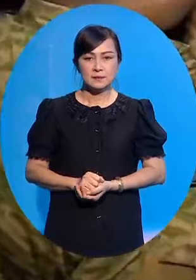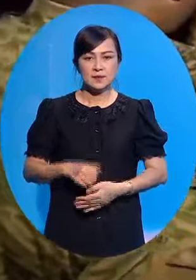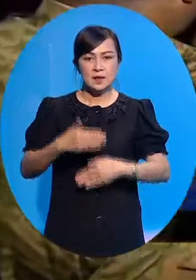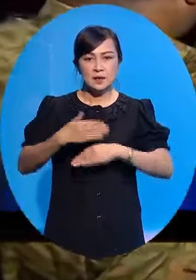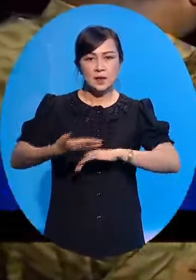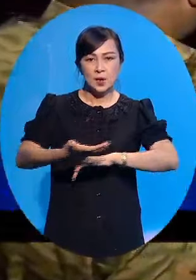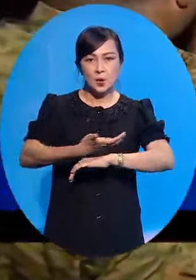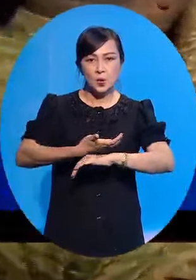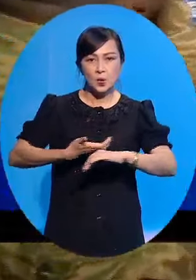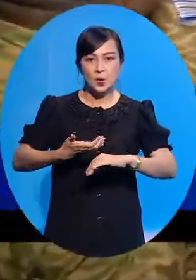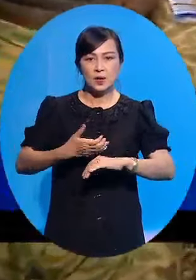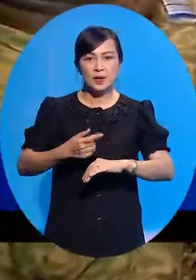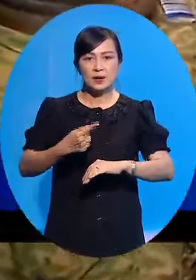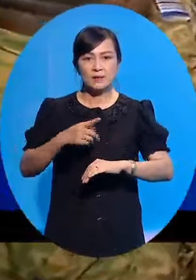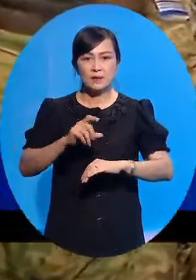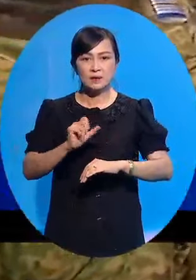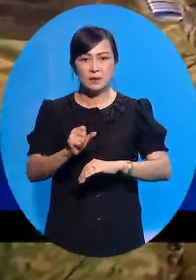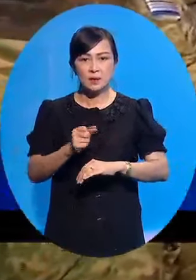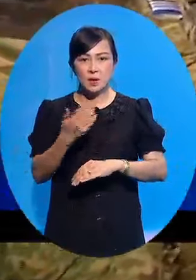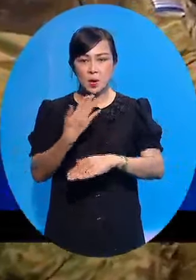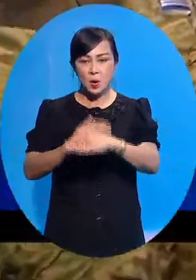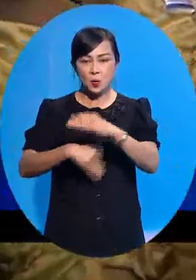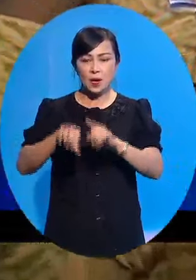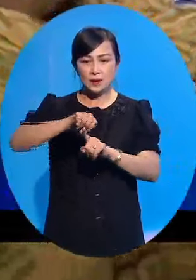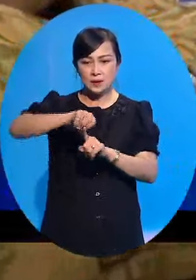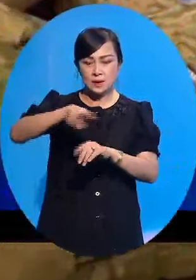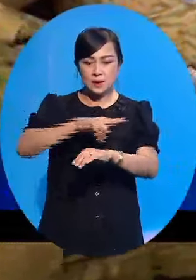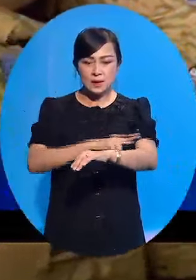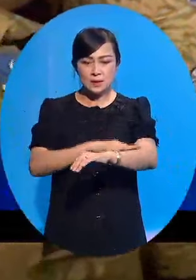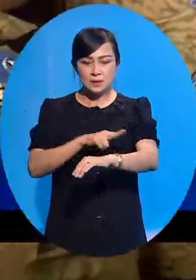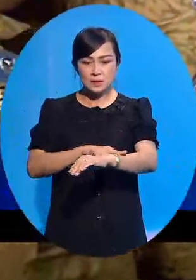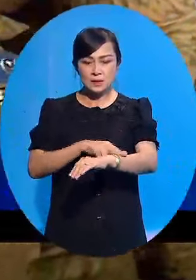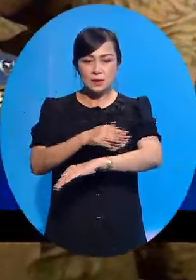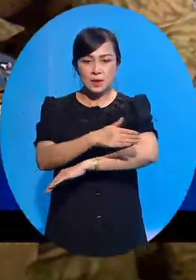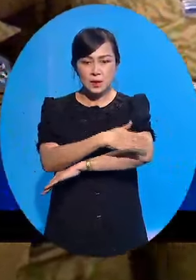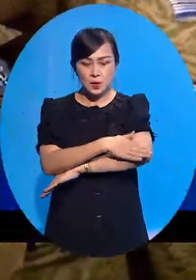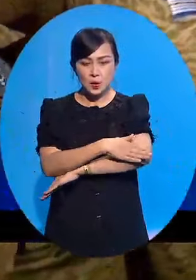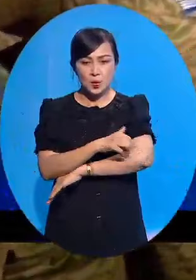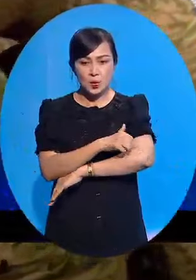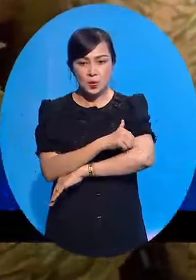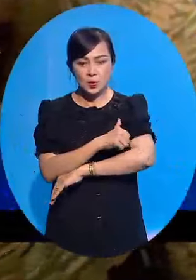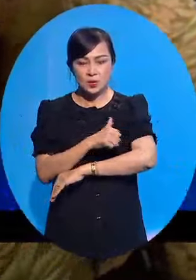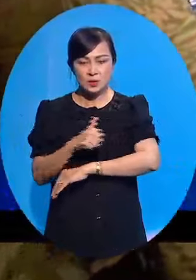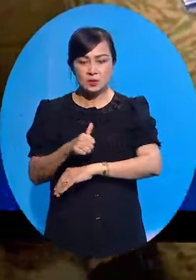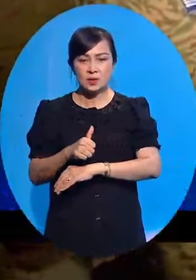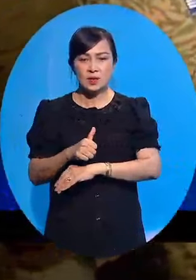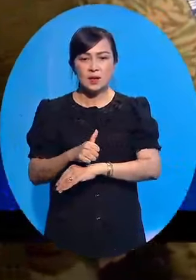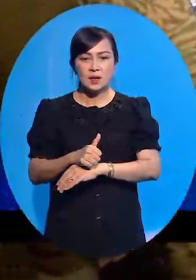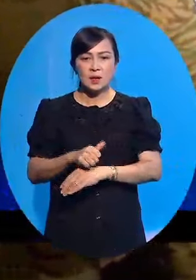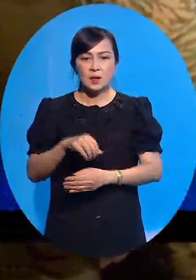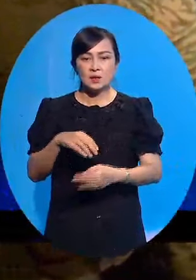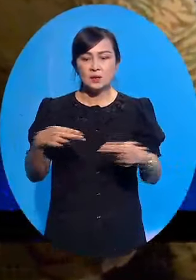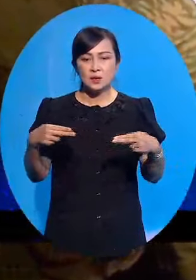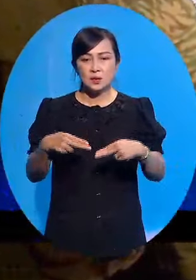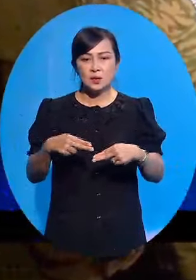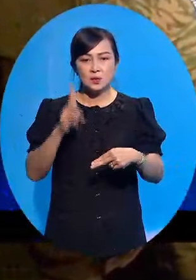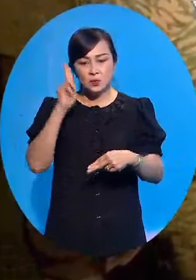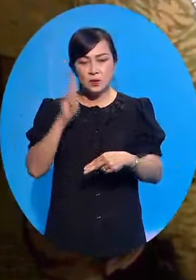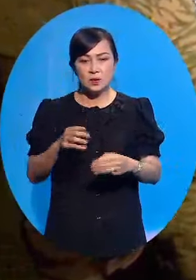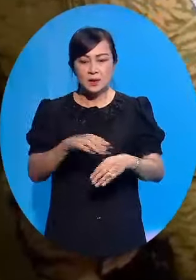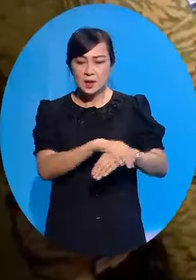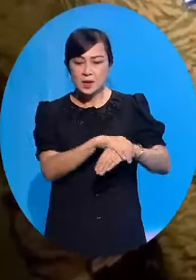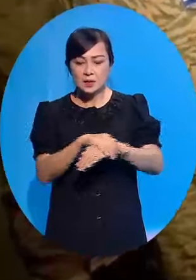Đài truyền hình quốc gia Burkina Faso hôm qua đưa tin lực lượng vũ trang đã giải cứu các con tin trong một chiến dịch quân sự ở vùng Trung Bắc và đưa họ